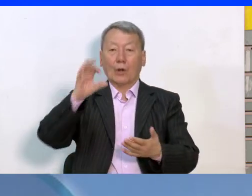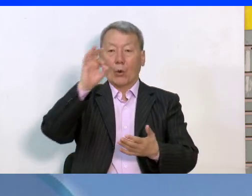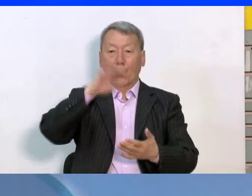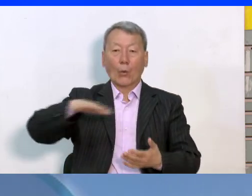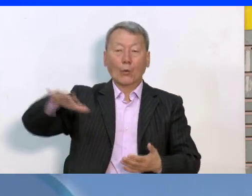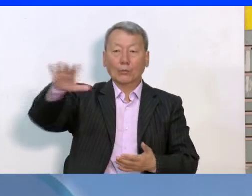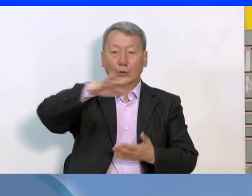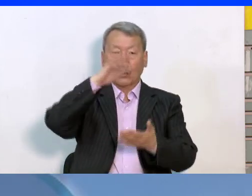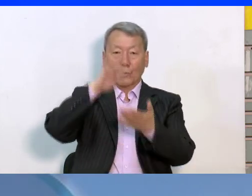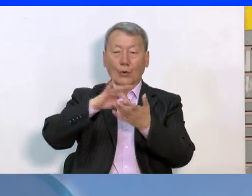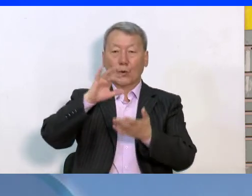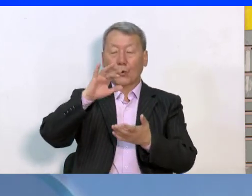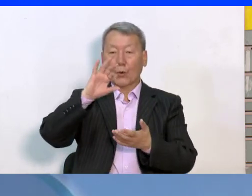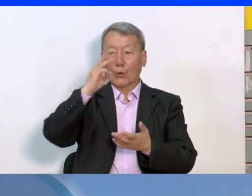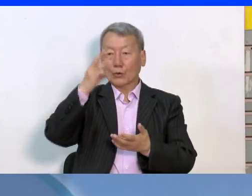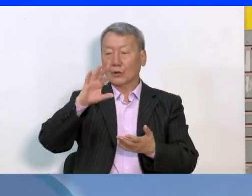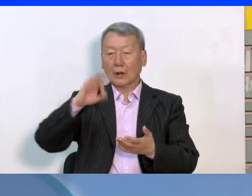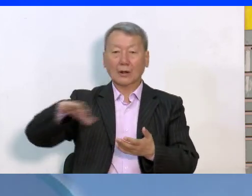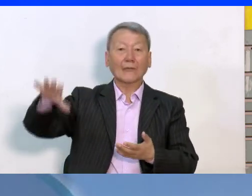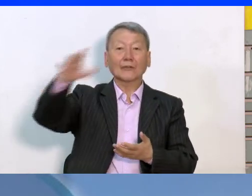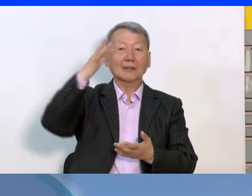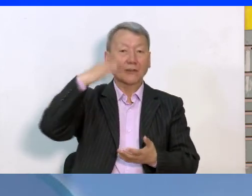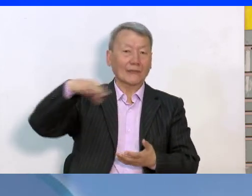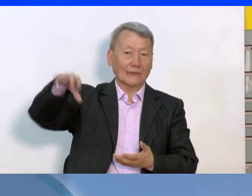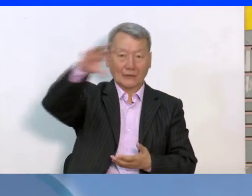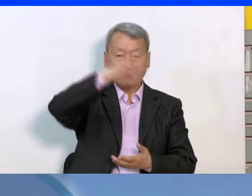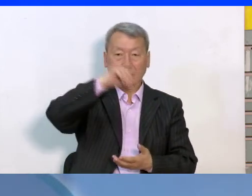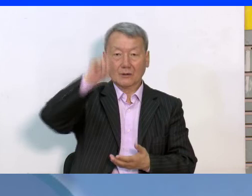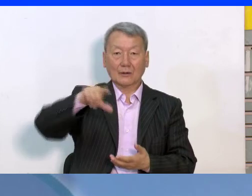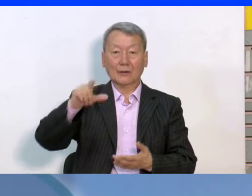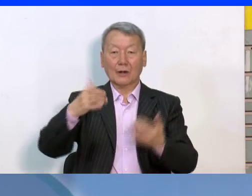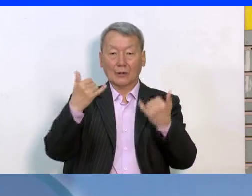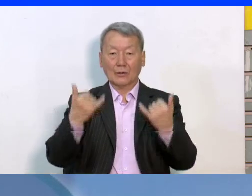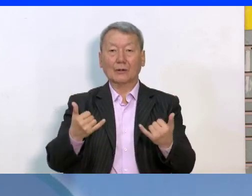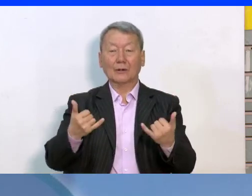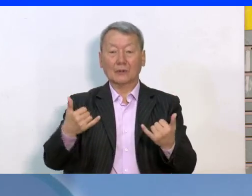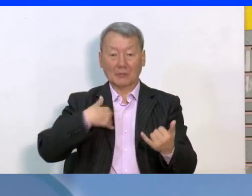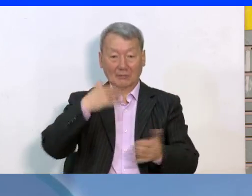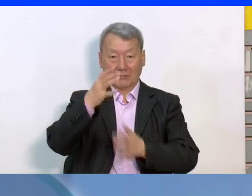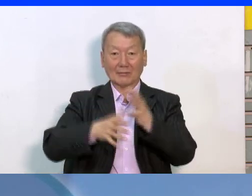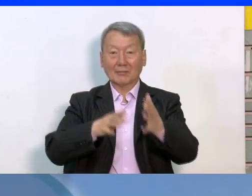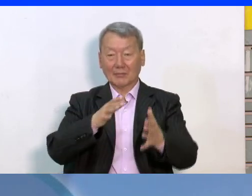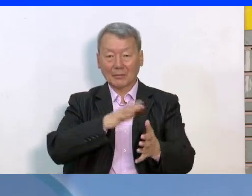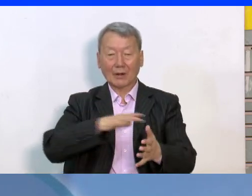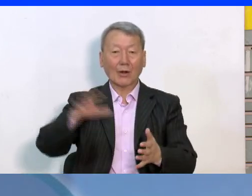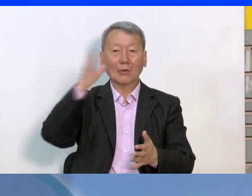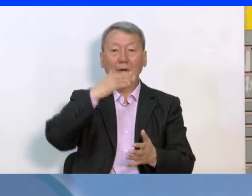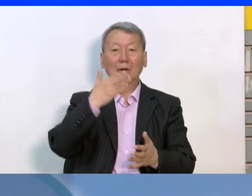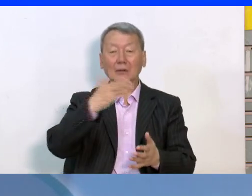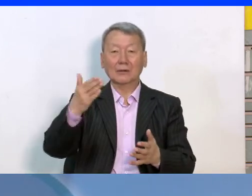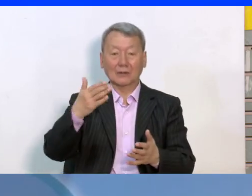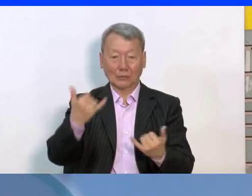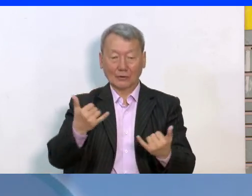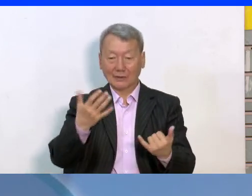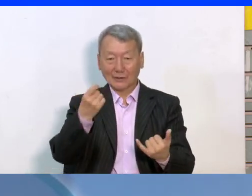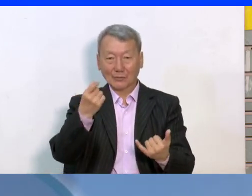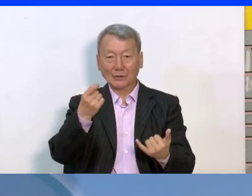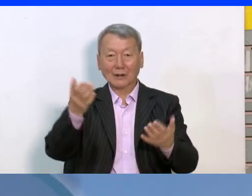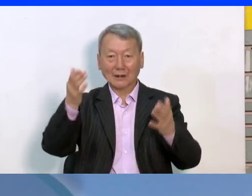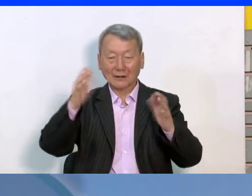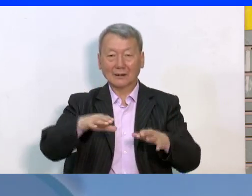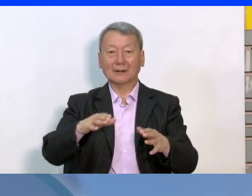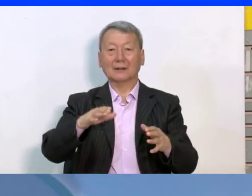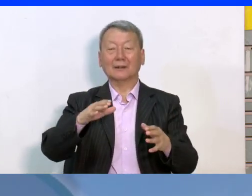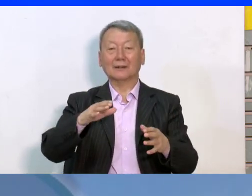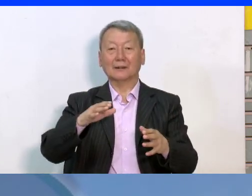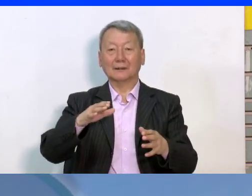областыбыздын тургундары, жалпы кыргызстандыктар, баарыңыздарды ушул жана да айтылып кетти, акыркы коңгуроо, кандайдыр